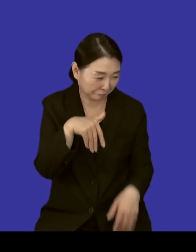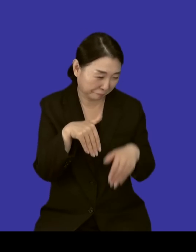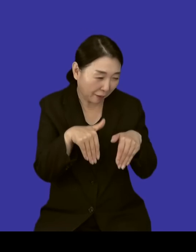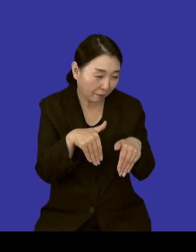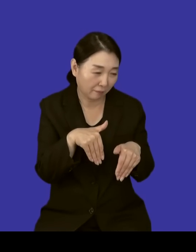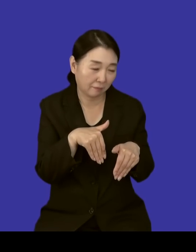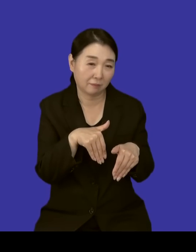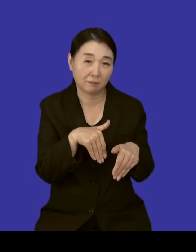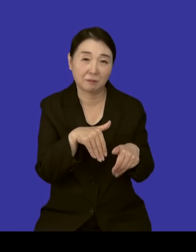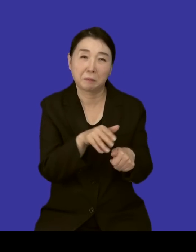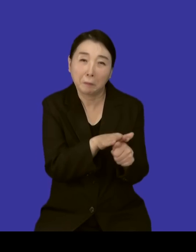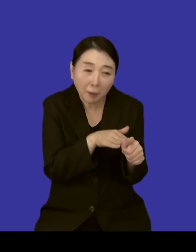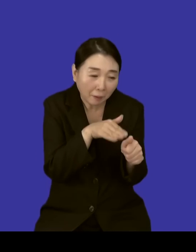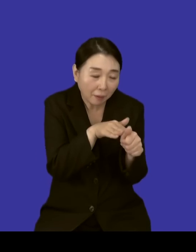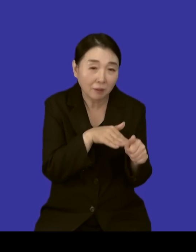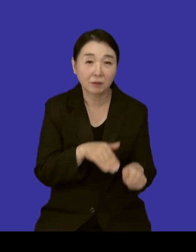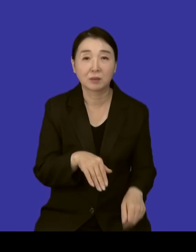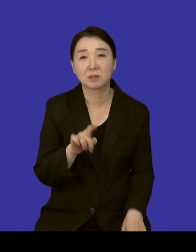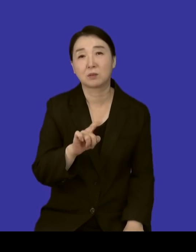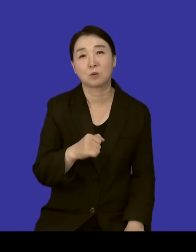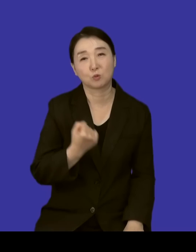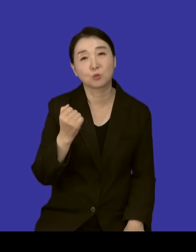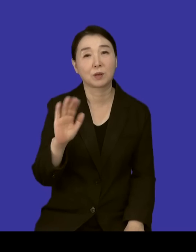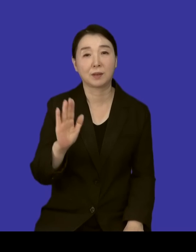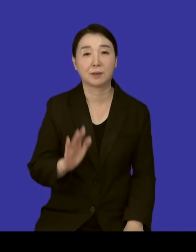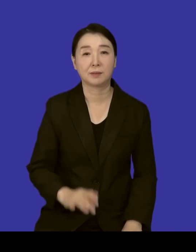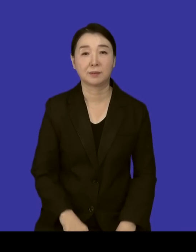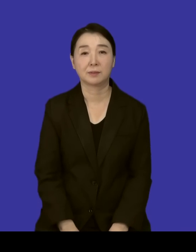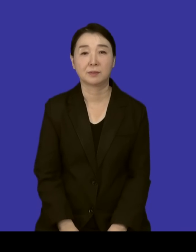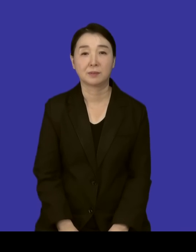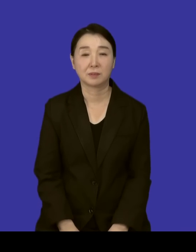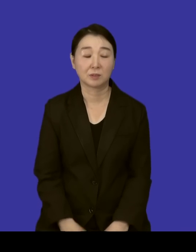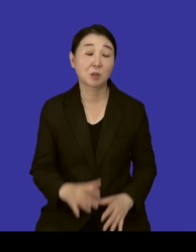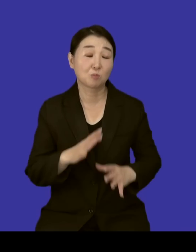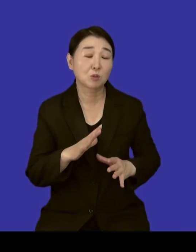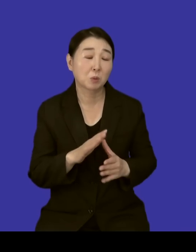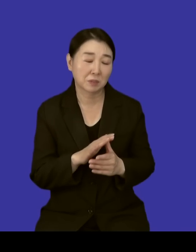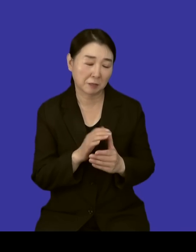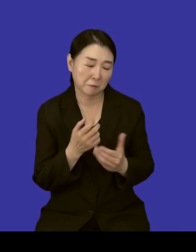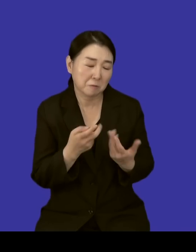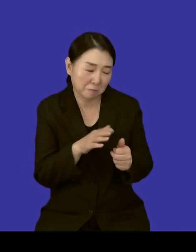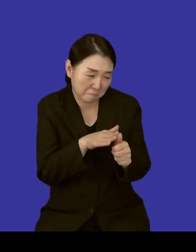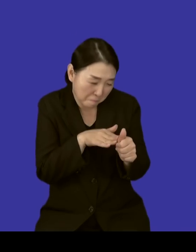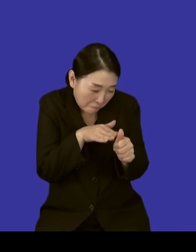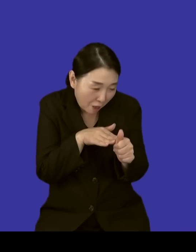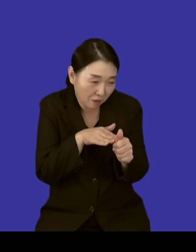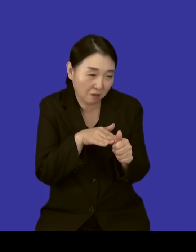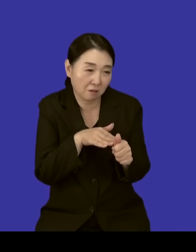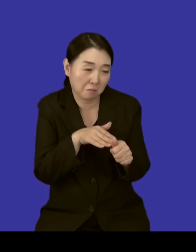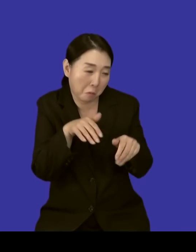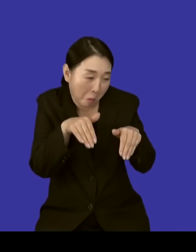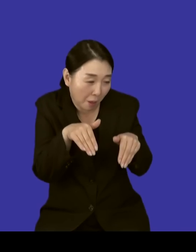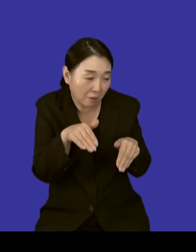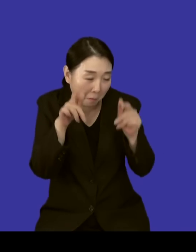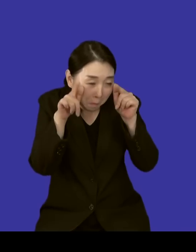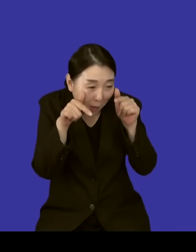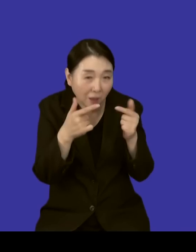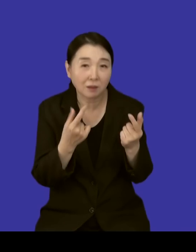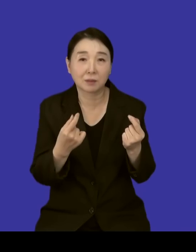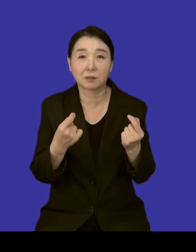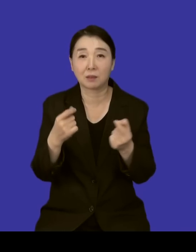예, 그거는요 순종이 아니에요. 예, 무서워서 하는 이제 굴종이고. 근데